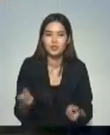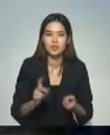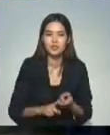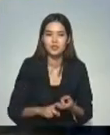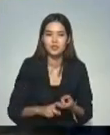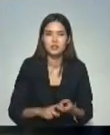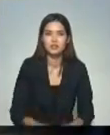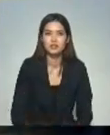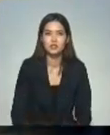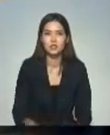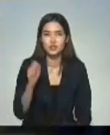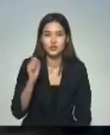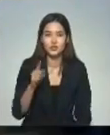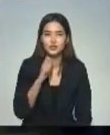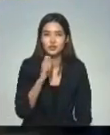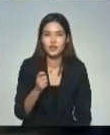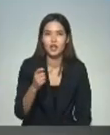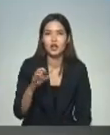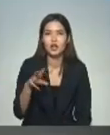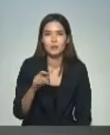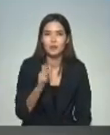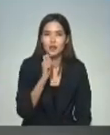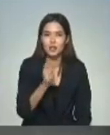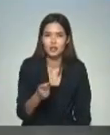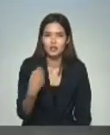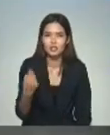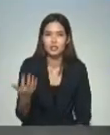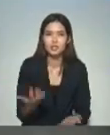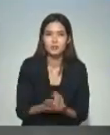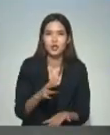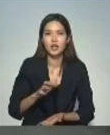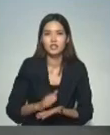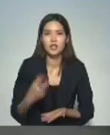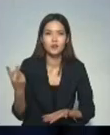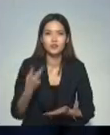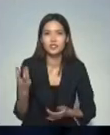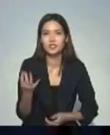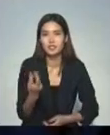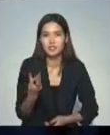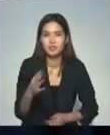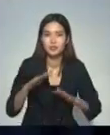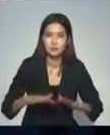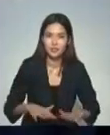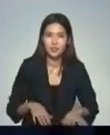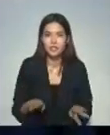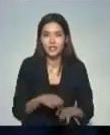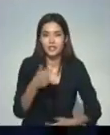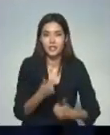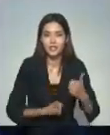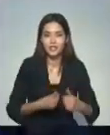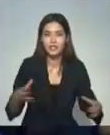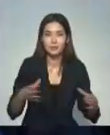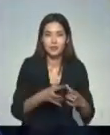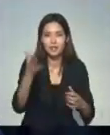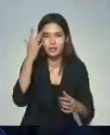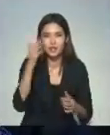справился. Золотым призерам аманатовцы вручили призы. Их получили и занявшие вторые и третьи места. Такие состязания